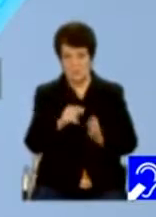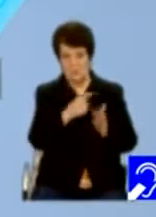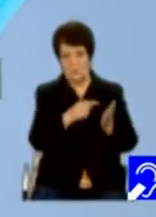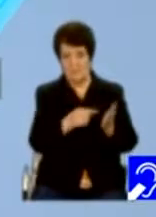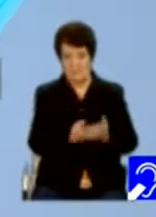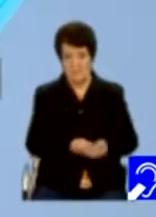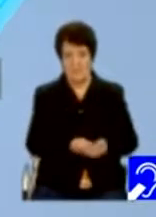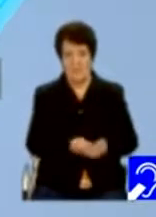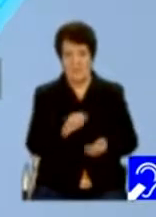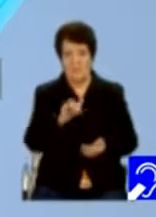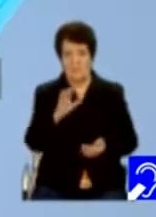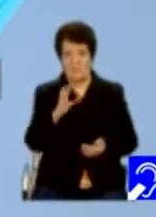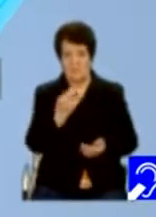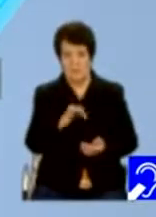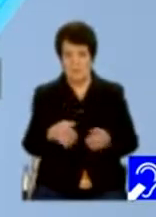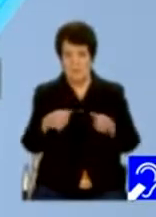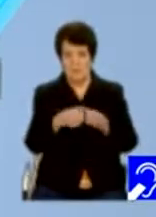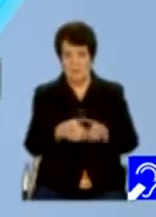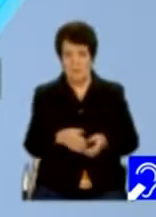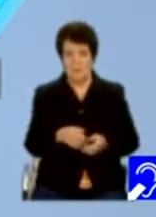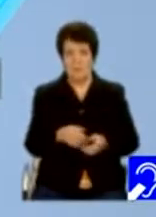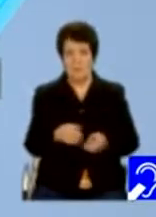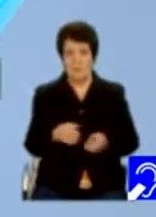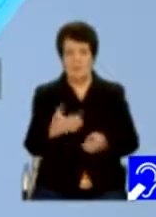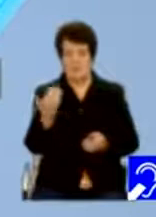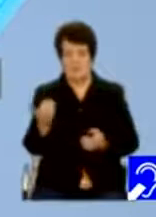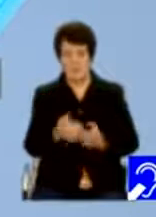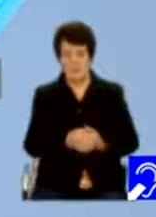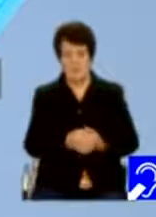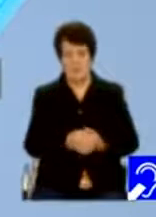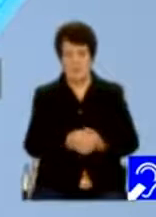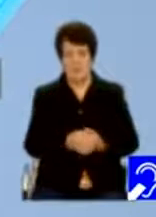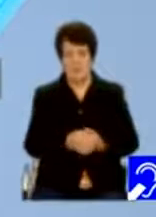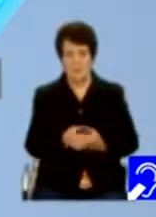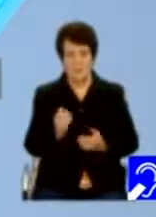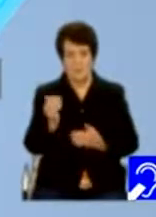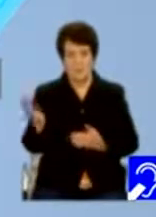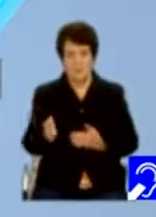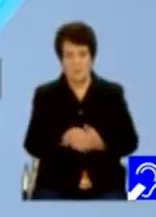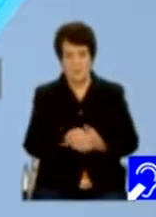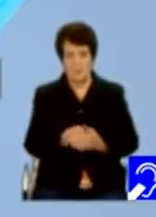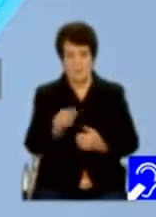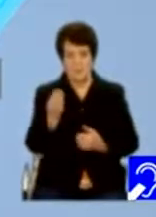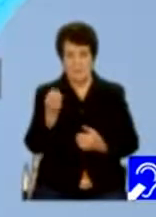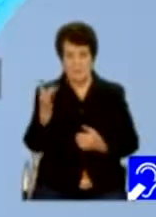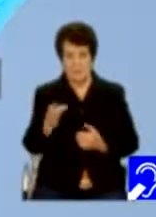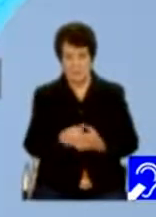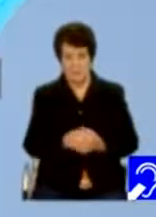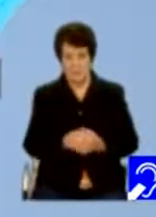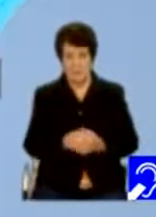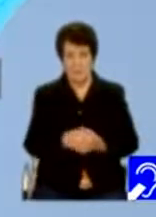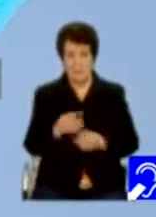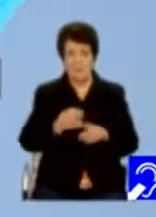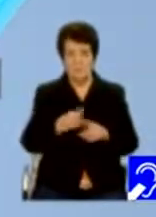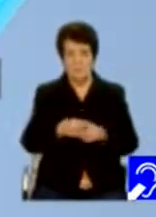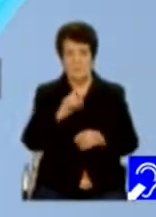Blocul electoral Renato Usatăi, de fapt și echipa lui Renato Usatăi, chiar nu ne ducem foarte departe în istorie. Ultimele alegeri, jumătate de